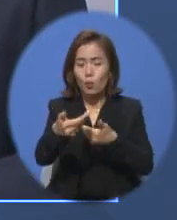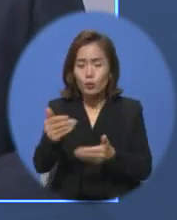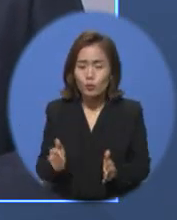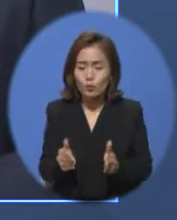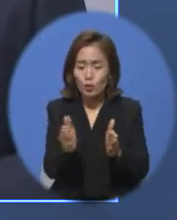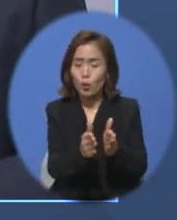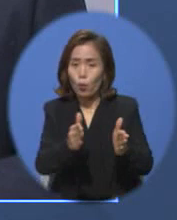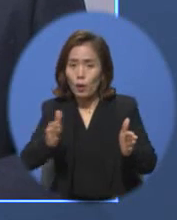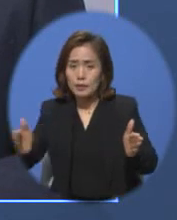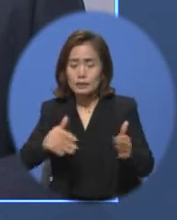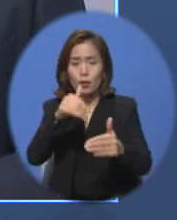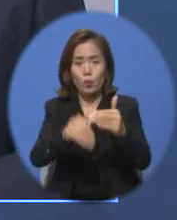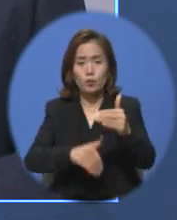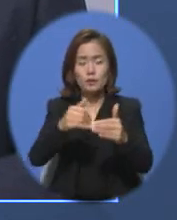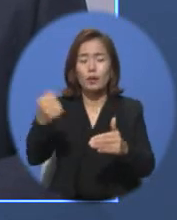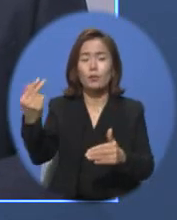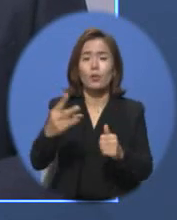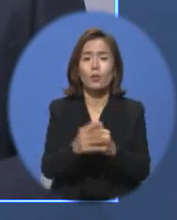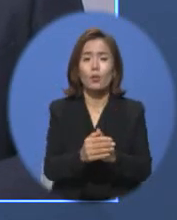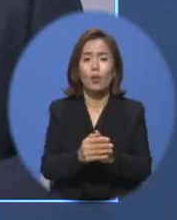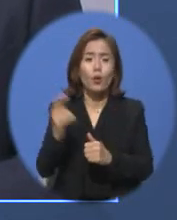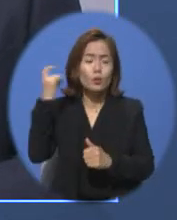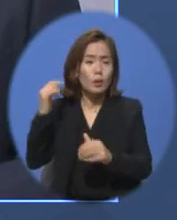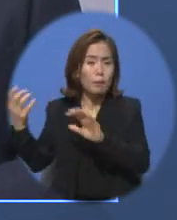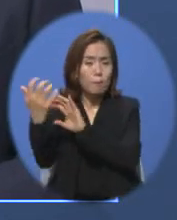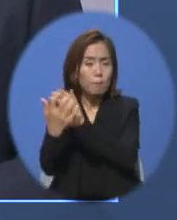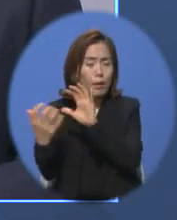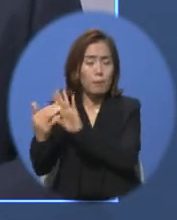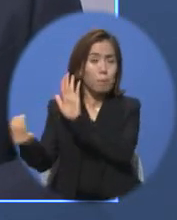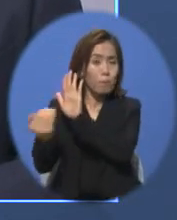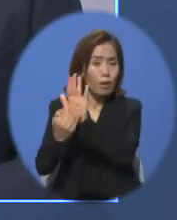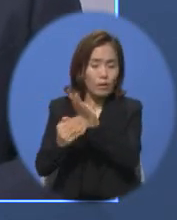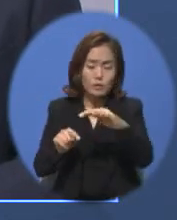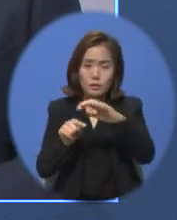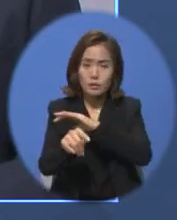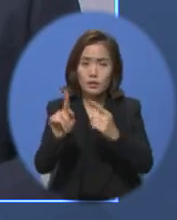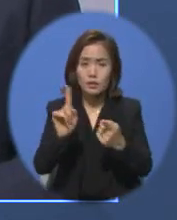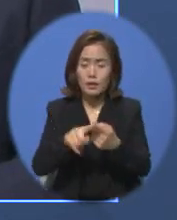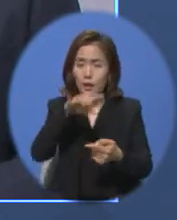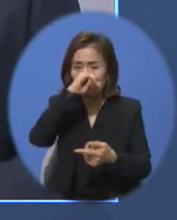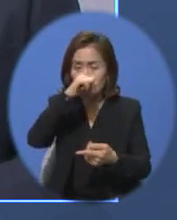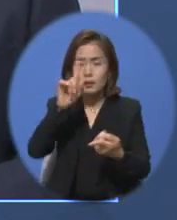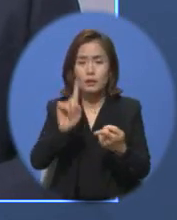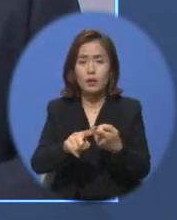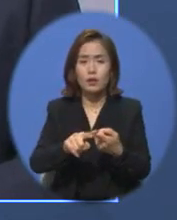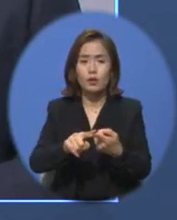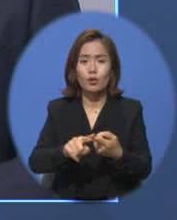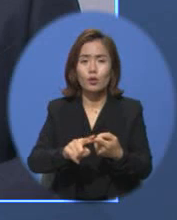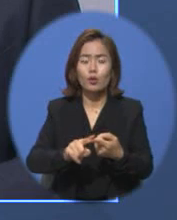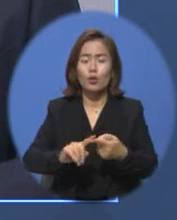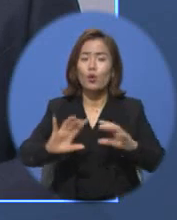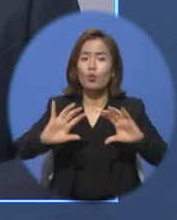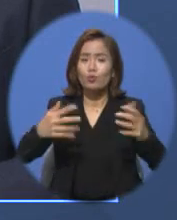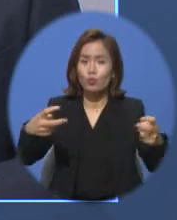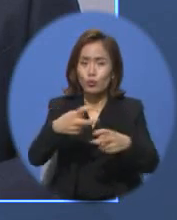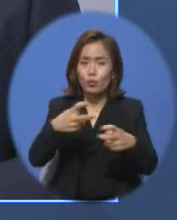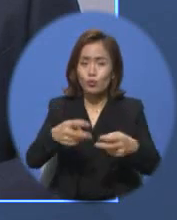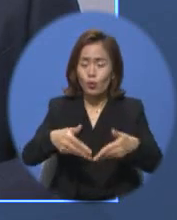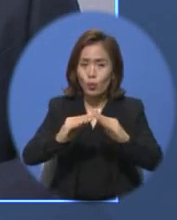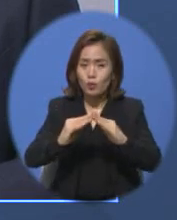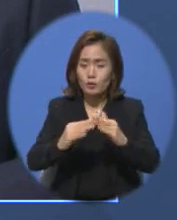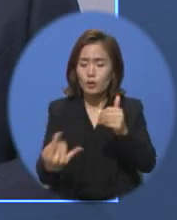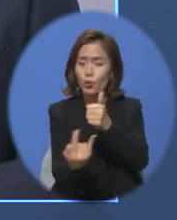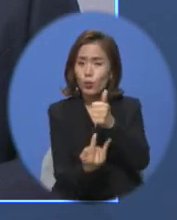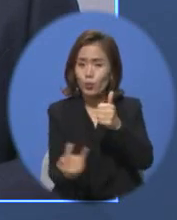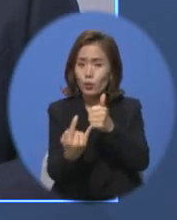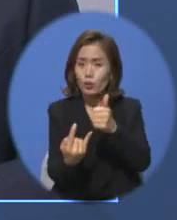현재 이고속도로확장및 방음터널예산은주로 토지, 인프라및교통위원회의